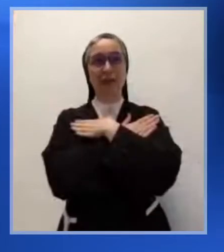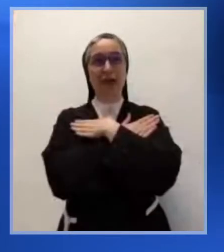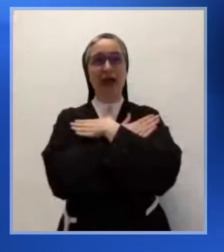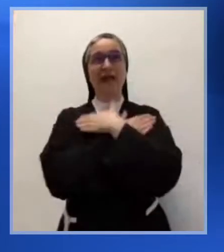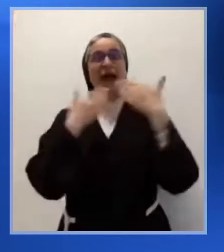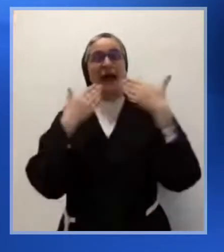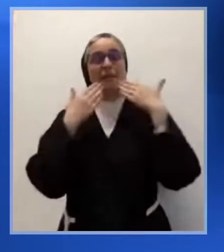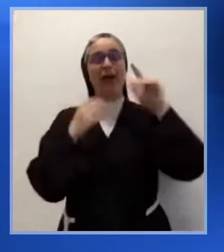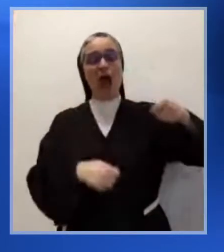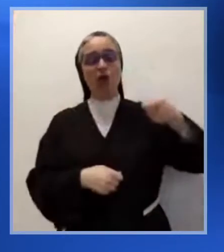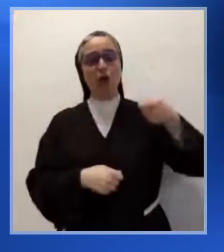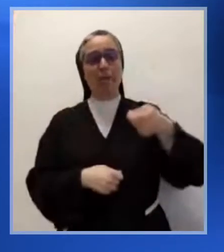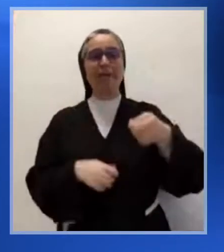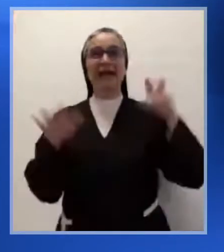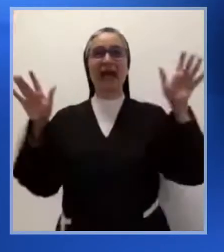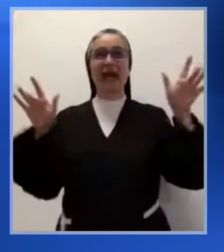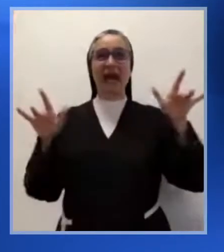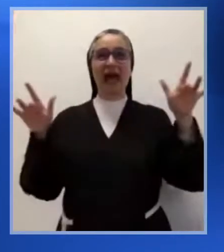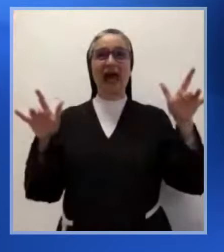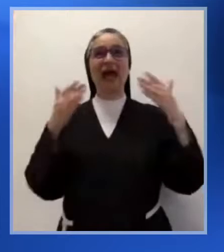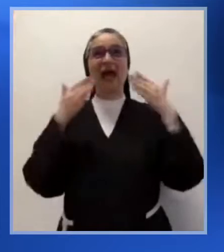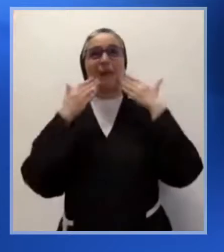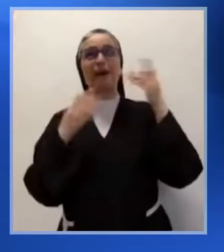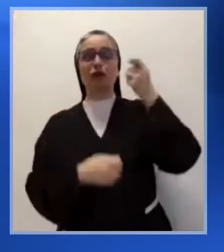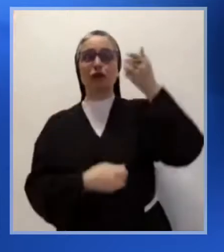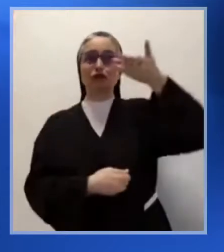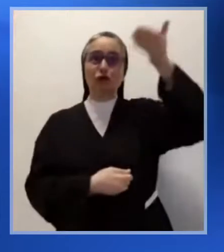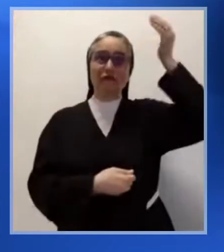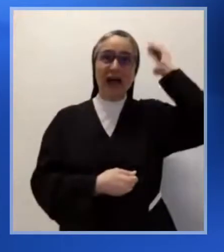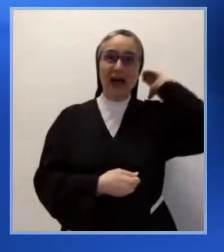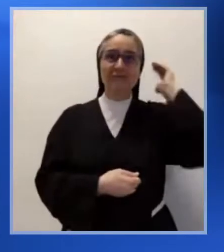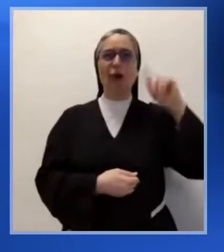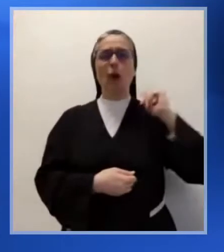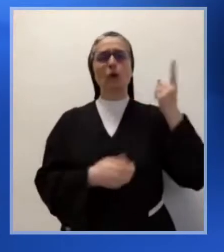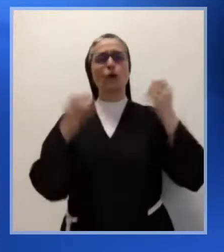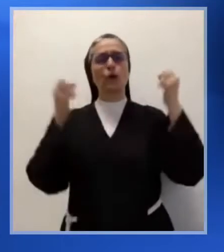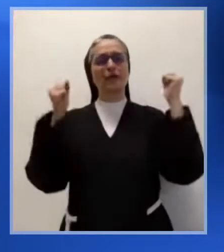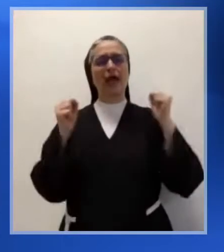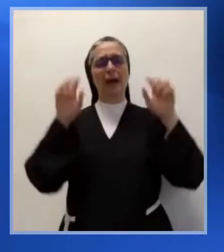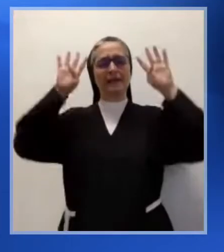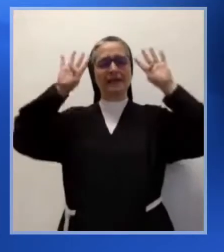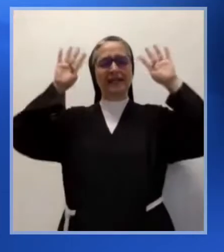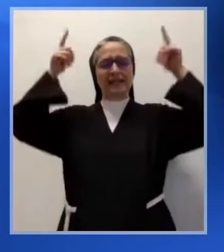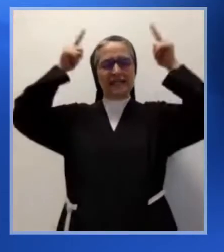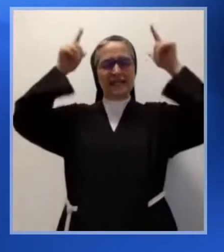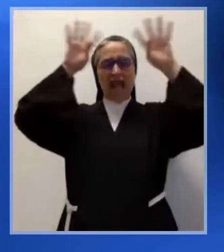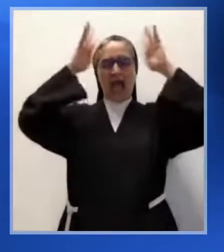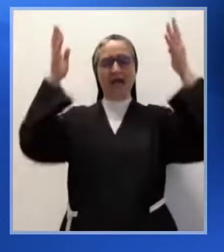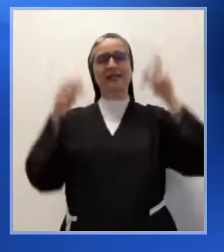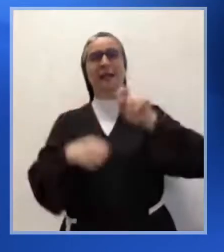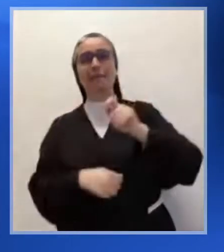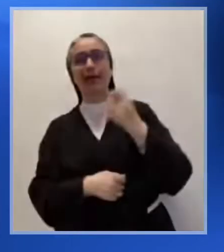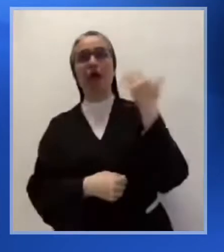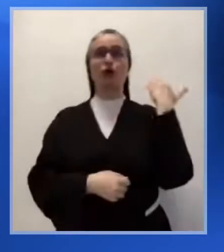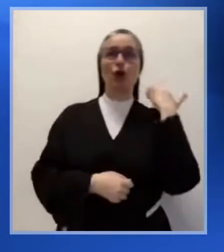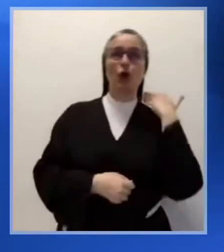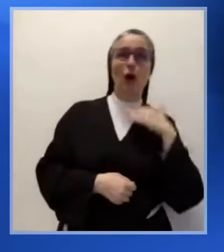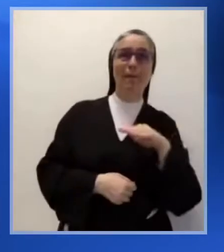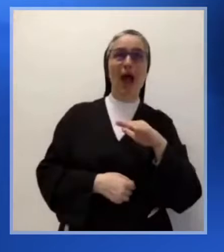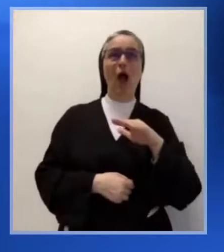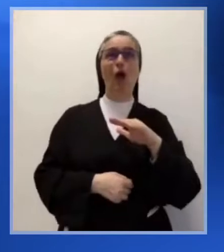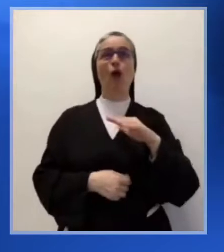Michaelis Arcangeli, Beate Ioannis Autiste, et Santorum Apostolorum Petri et Pauli, et Onium